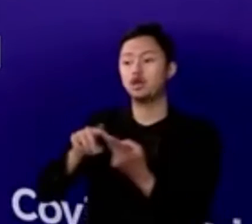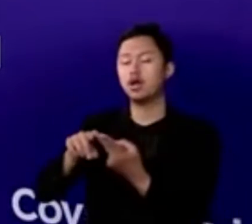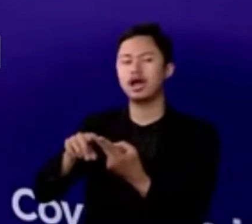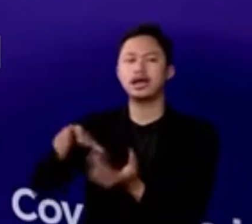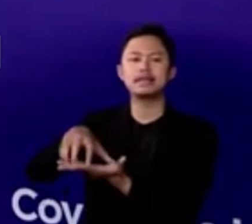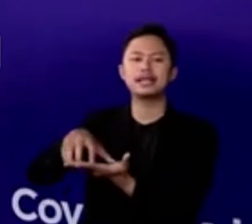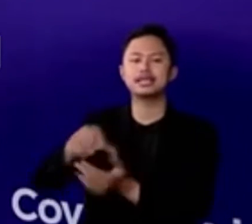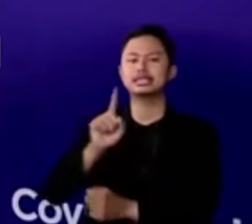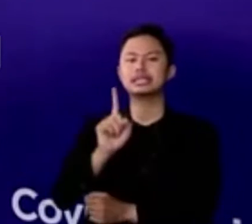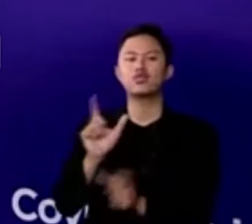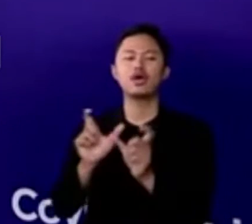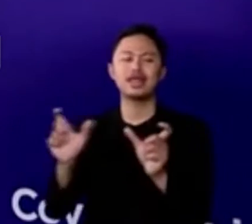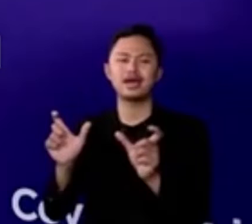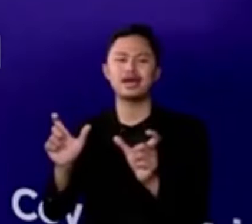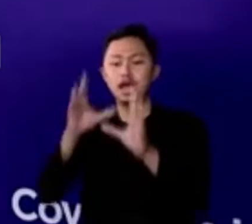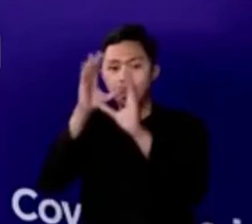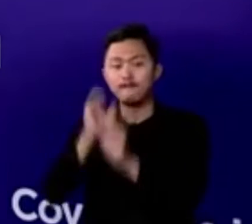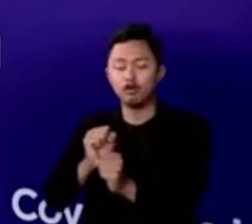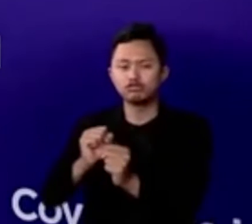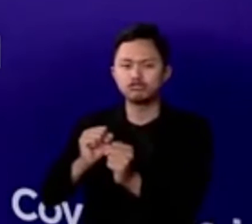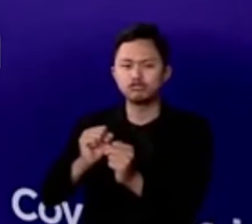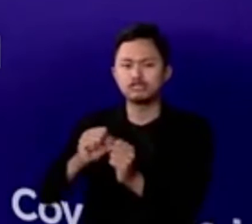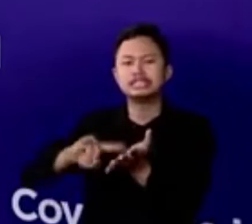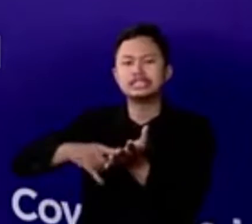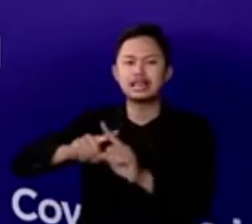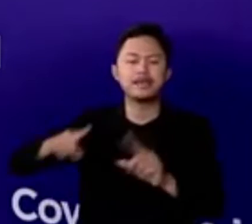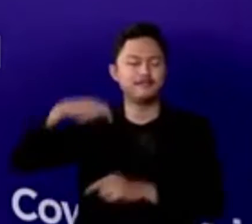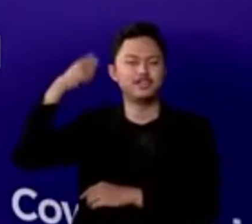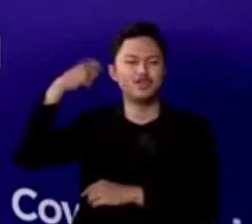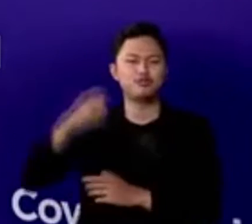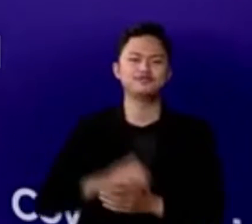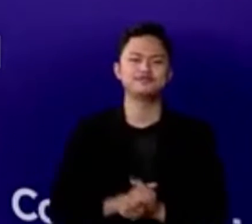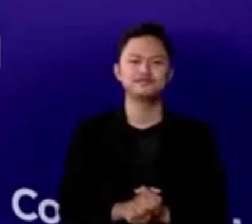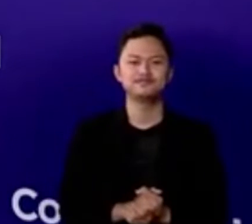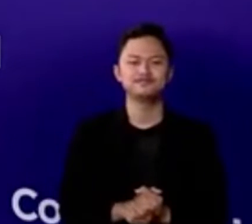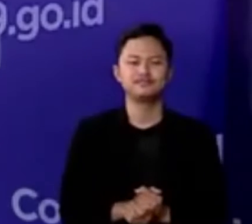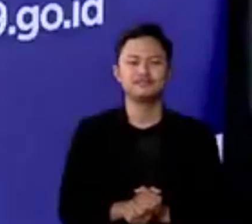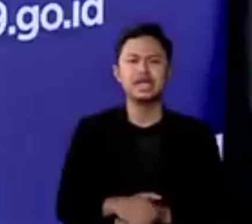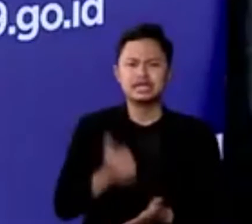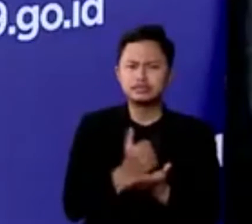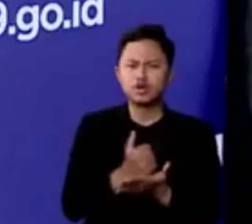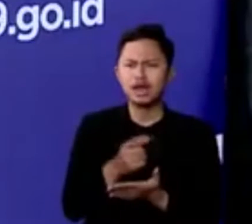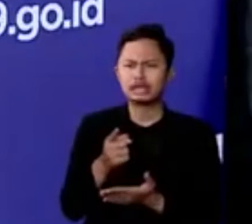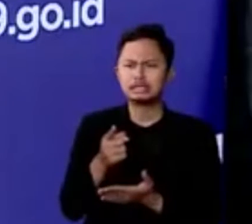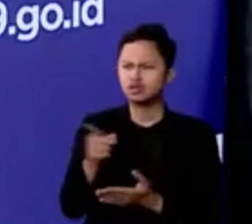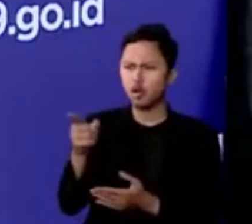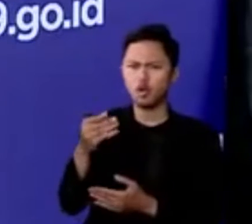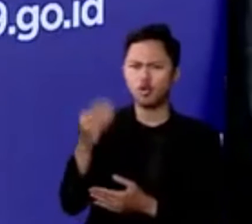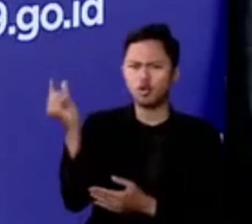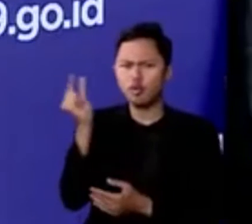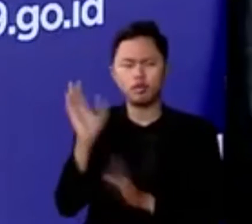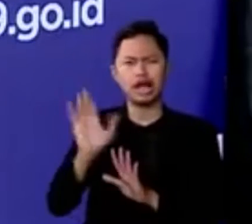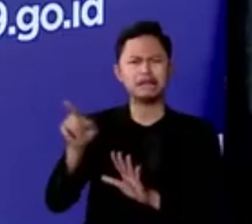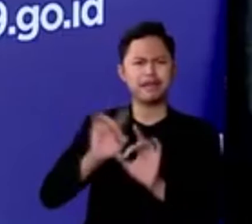satu kata mengurusi konten digital juga khusus memproduksi video menjadi semuanya bergerak di konten digital ya Inikan sebenarnya agak anti-mainstream ya